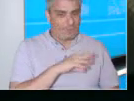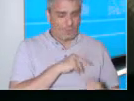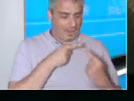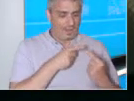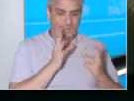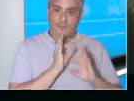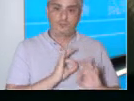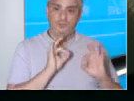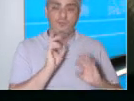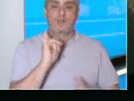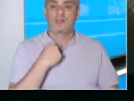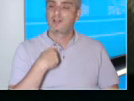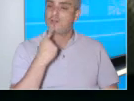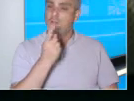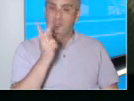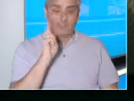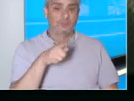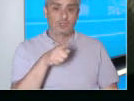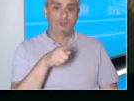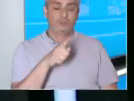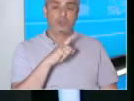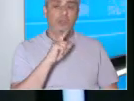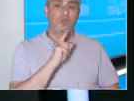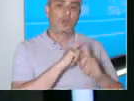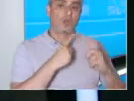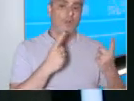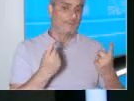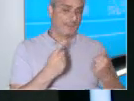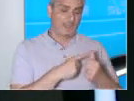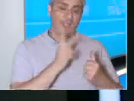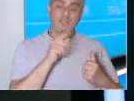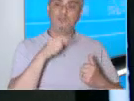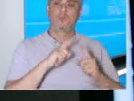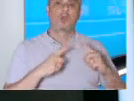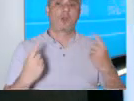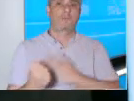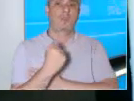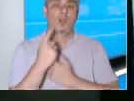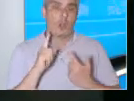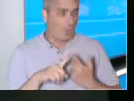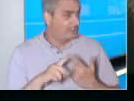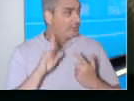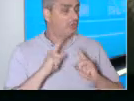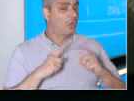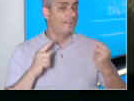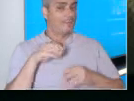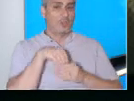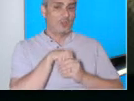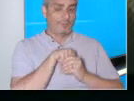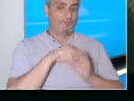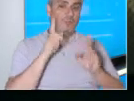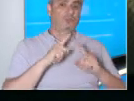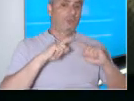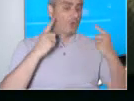ברע"מ בשום דבר, אבל אני כן אומר לך שיש כאן כל מיני כוחות. אז לא בבחירה ישירה, לא בביטול הפריטטיות. יש כאן כל מיני כוחות, יש כאן כל מיני גורמים, יש כאן